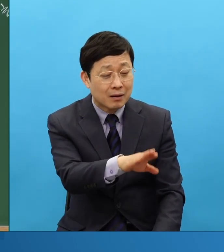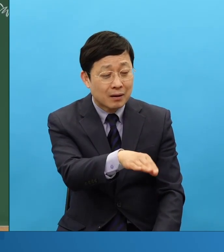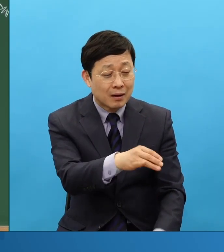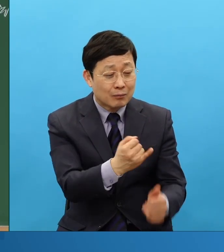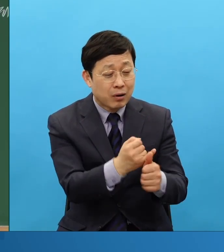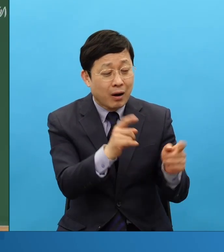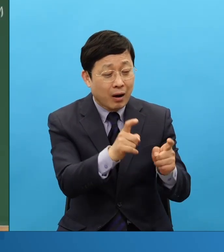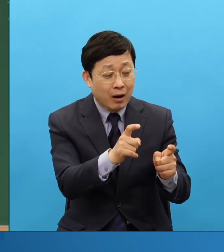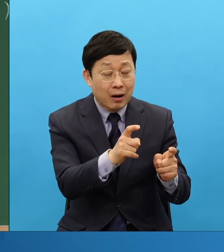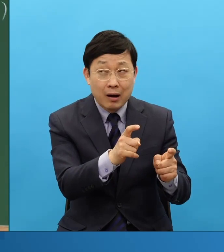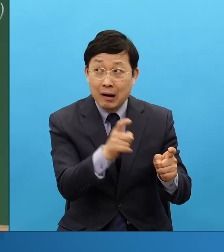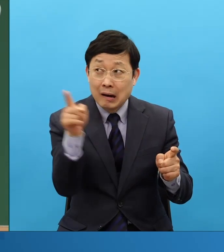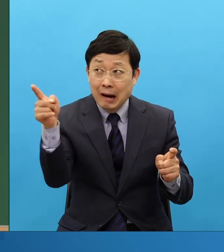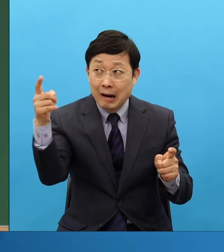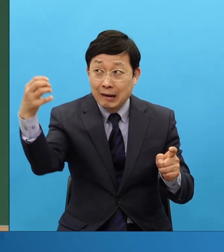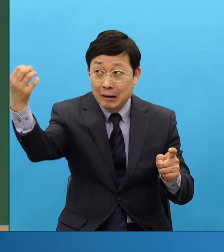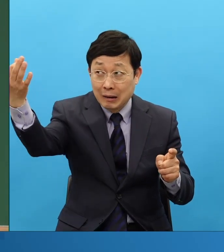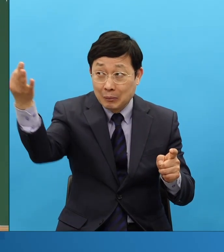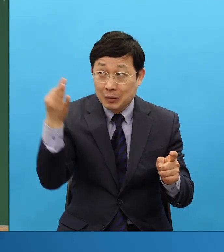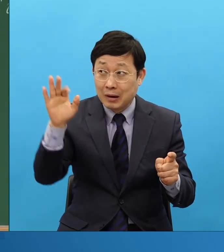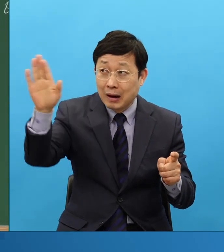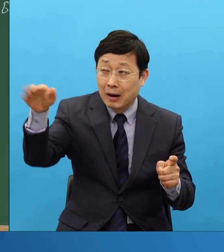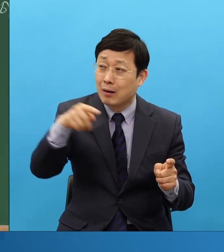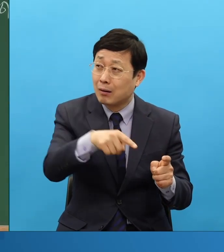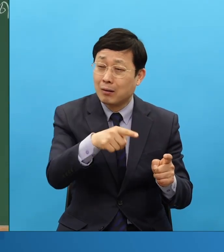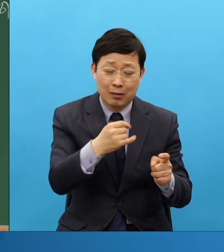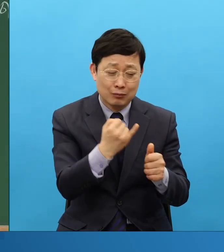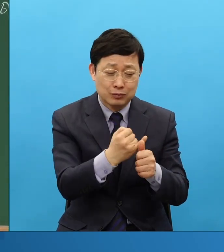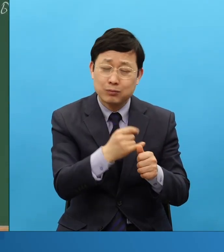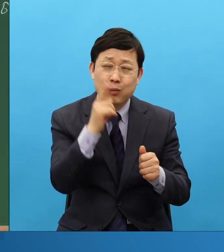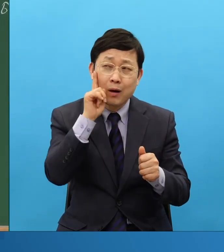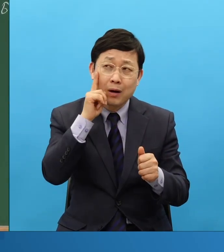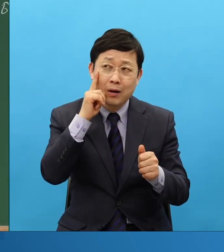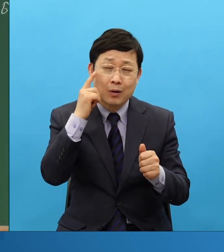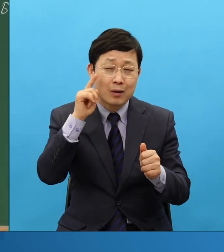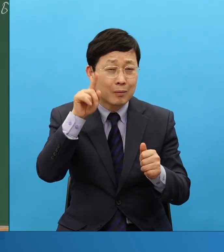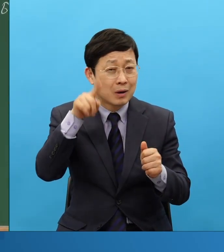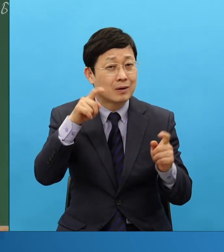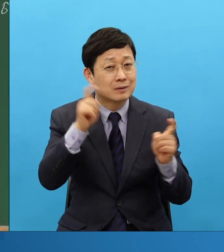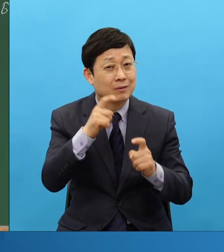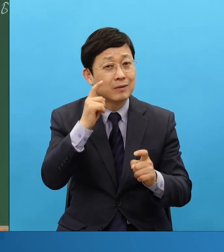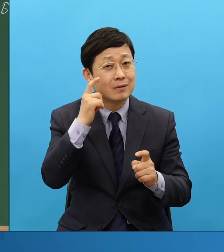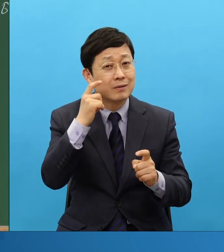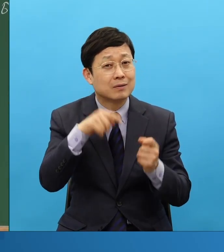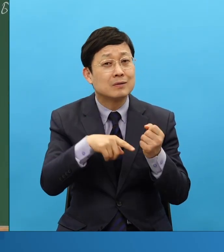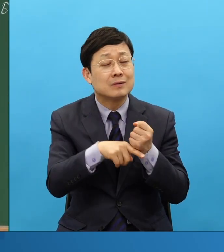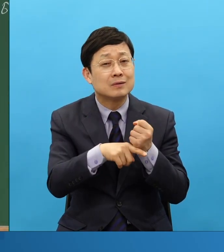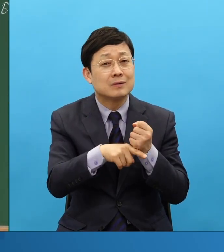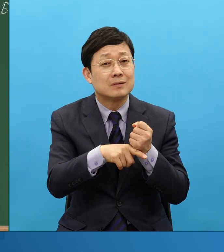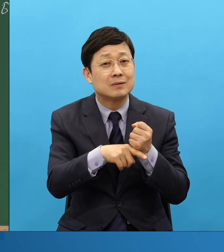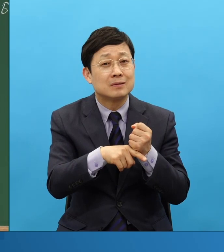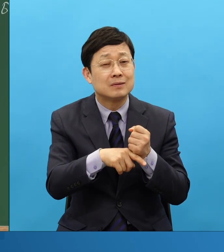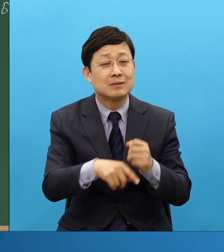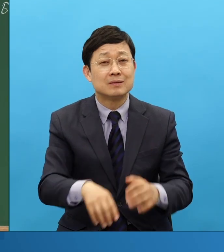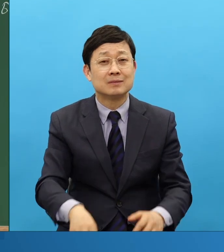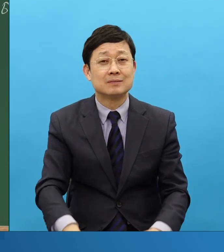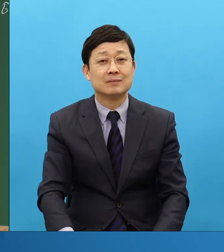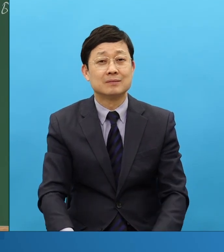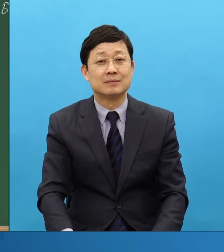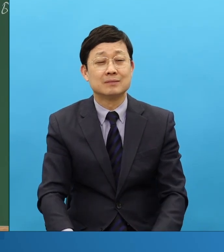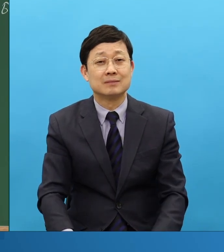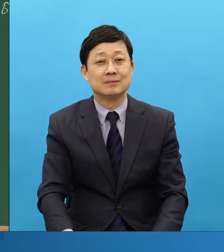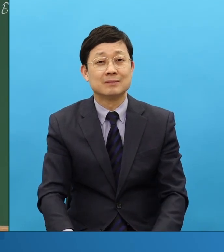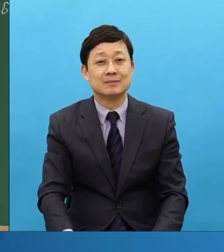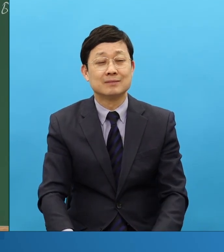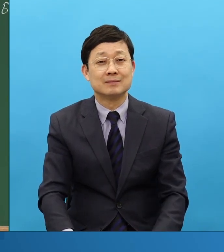But after that, they were always fighting. They asked me why it's like that. And so I'm sure that it's the same for other people. 석 달 동안은 당신